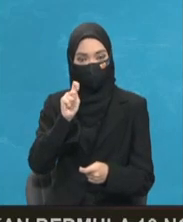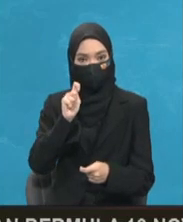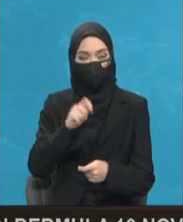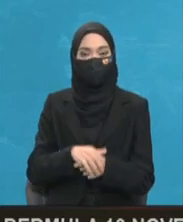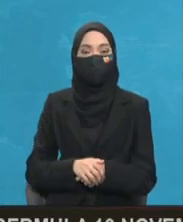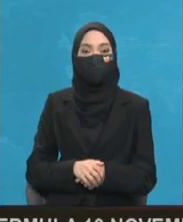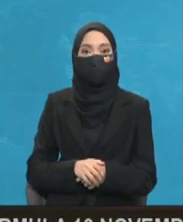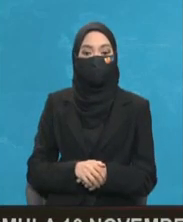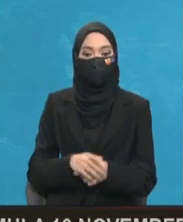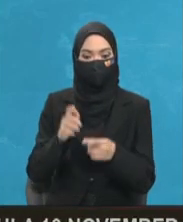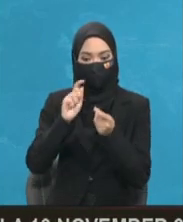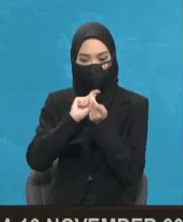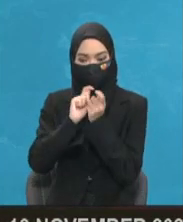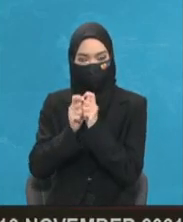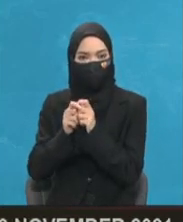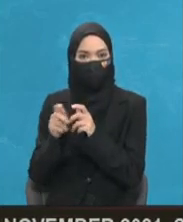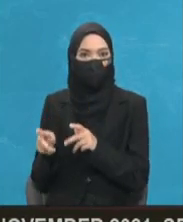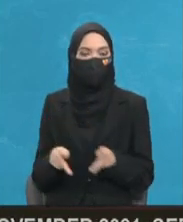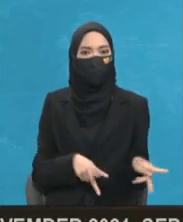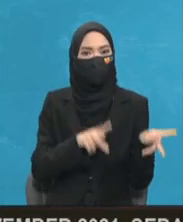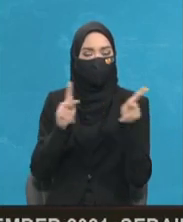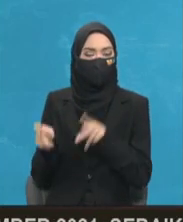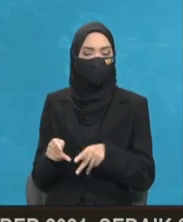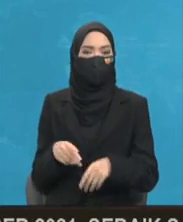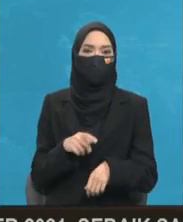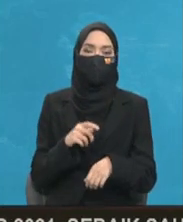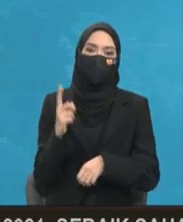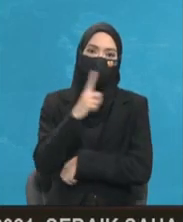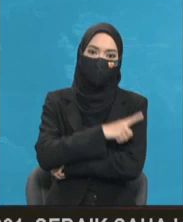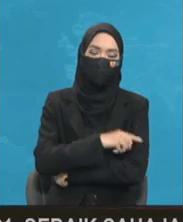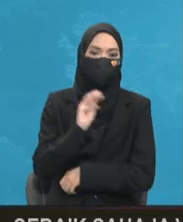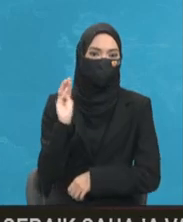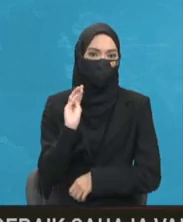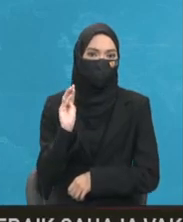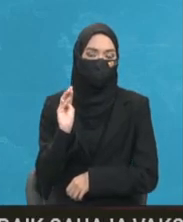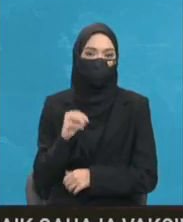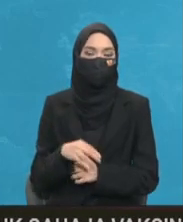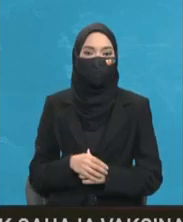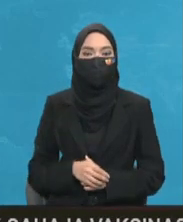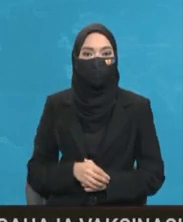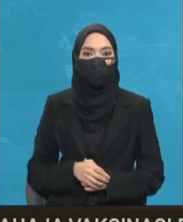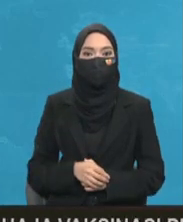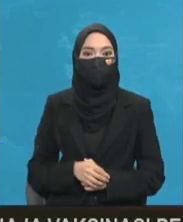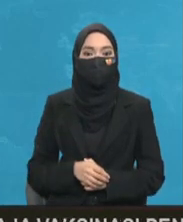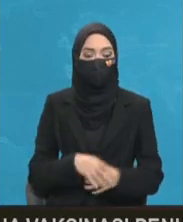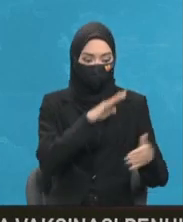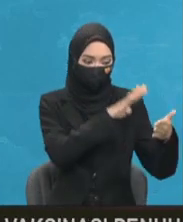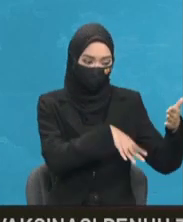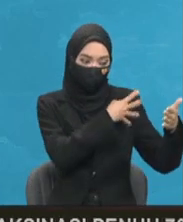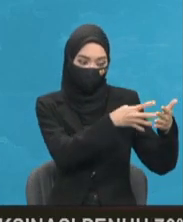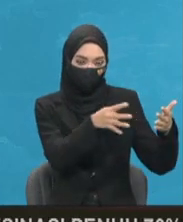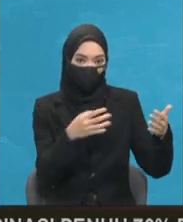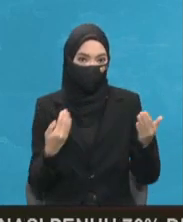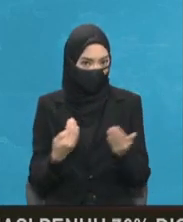situs Kedua mereka ditukar kepada hari Jumat 12 Nov 2012 1 jadwal perjanjian baru akan dimaklumkan lagi